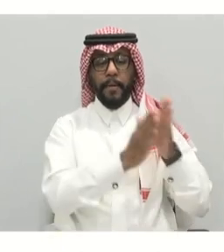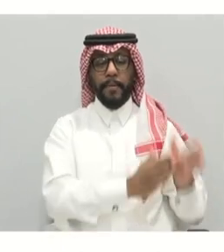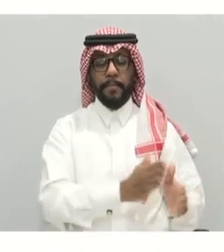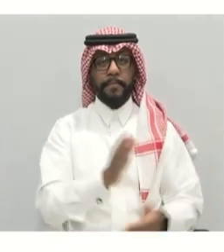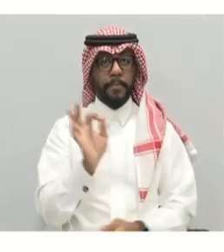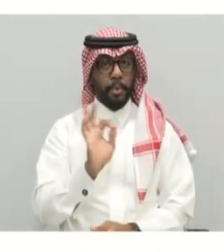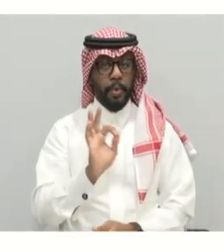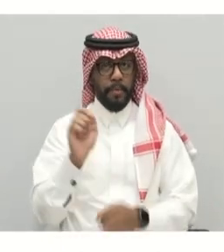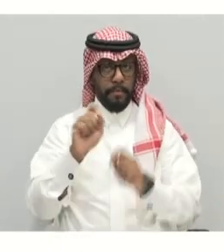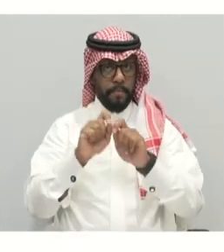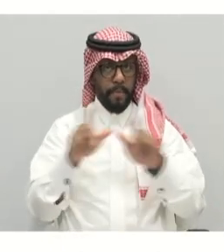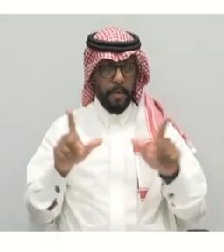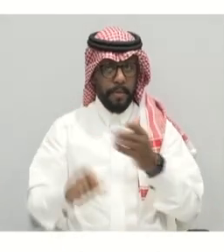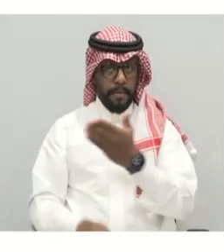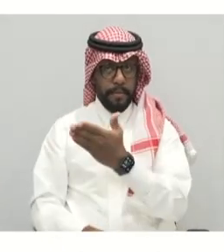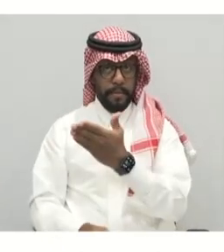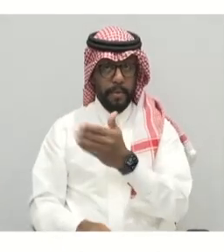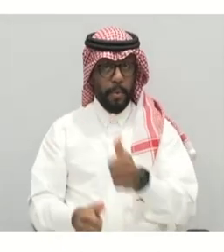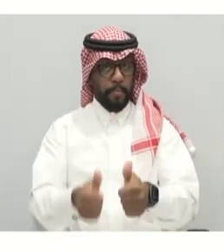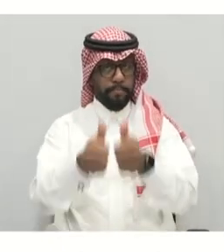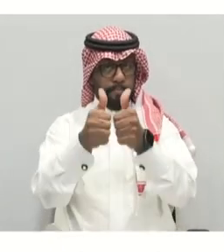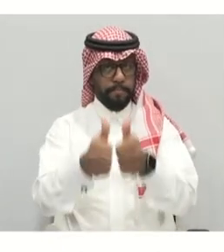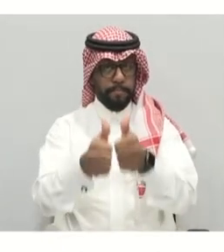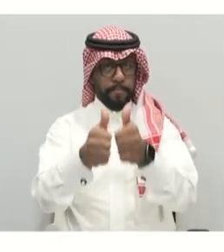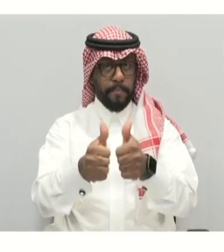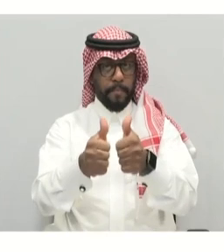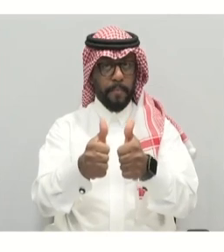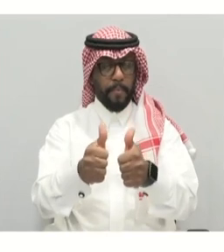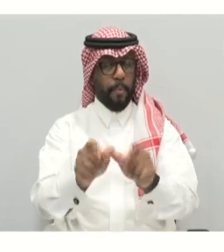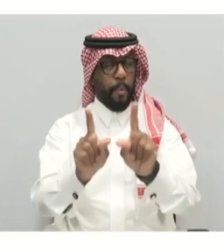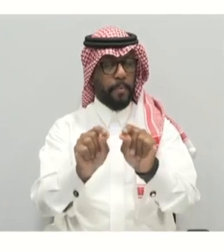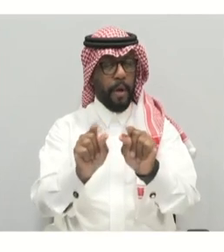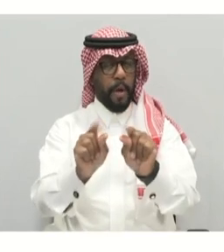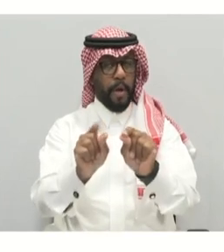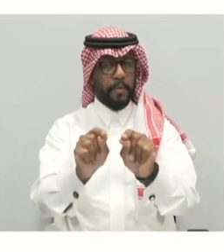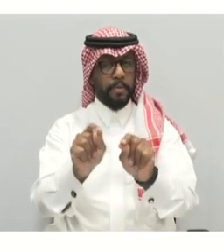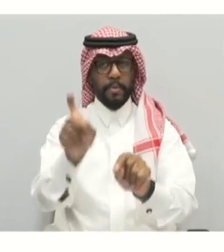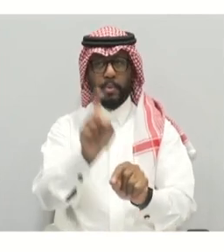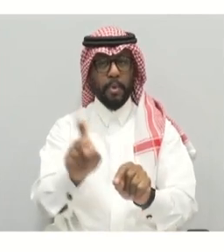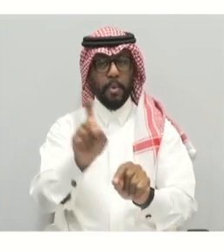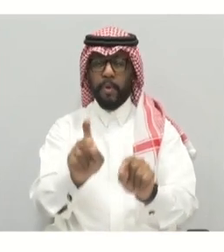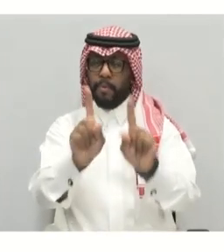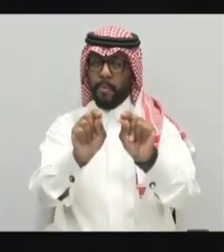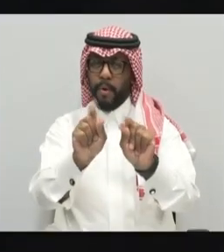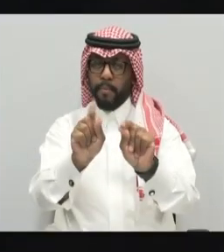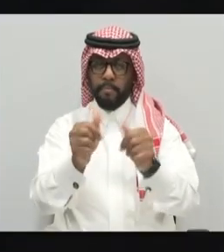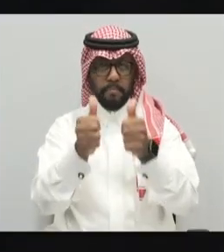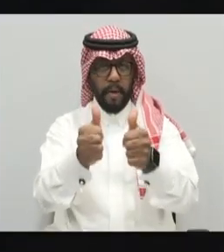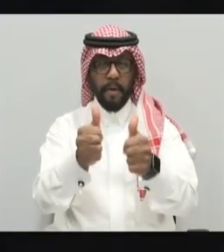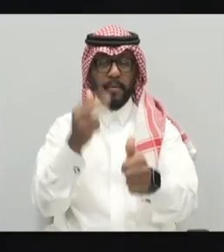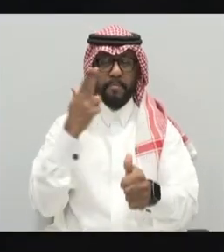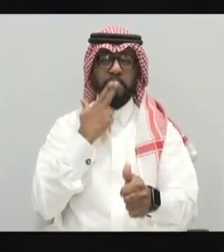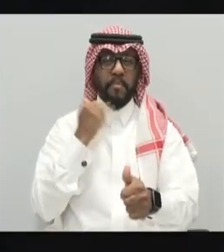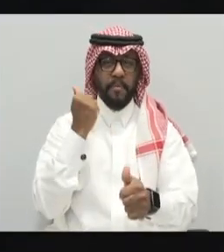اذا طلاب وطالباتي جميل جدا حلكم وادائكم للواجب اجابات موفقه بارك الله